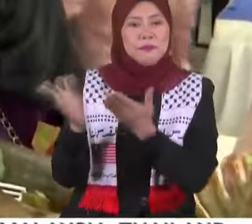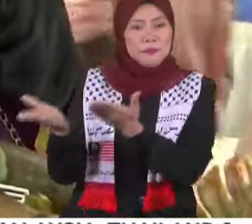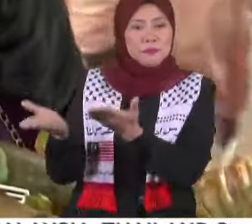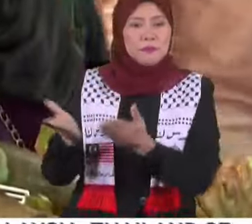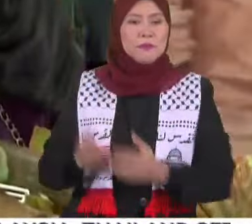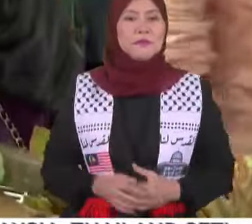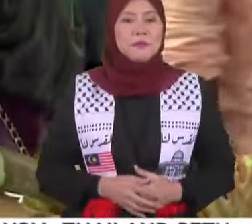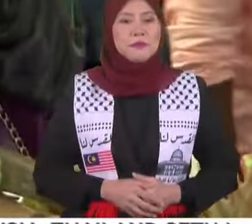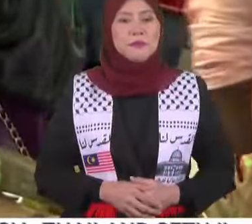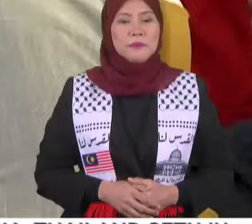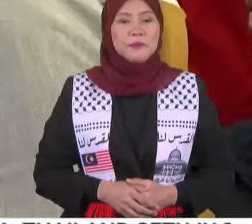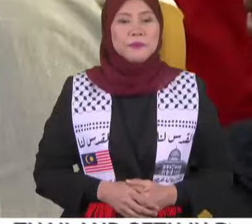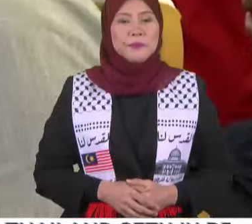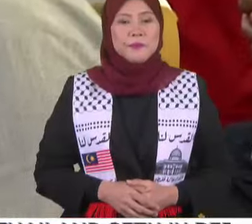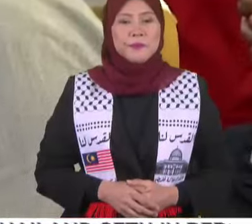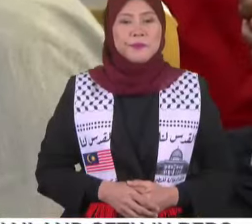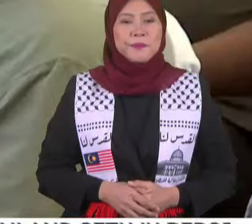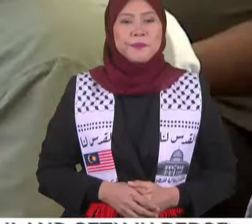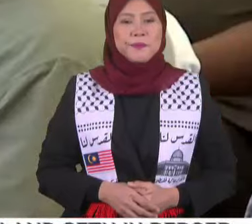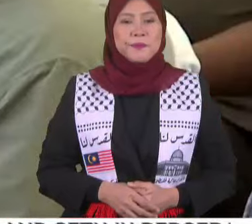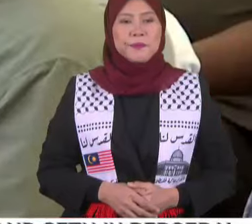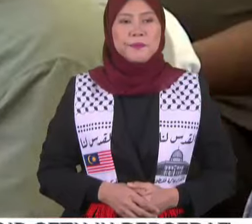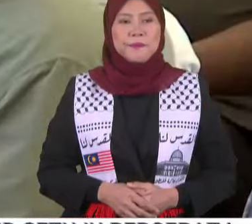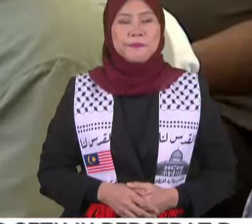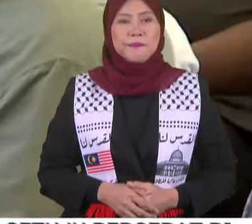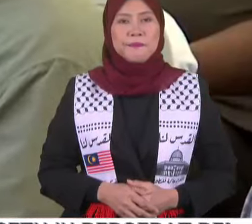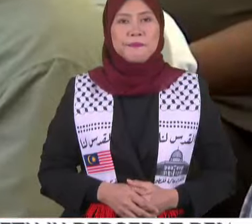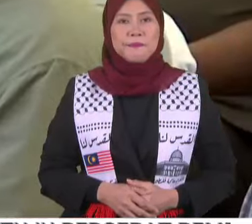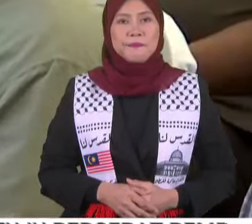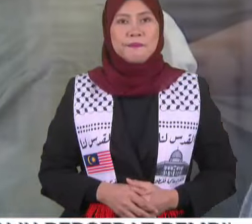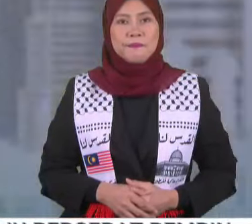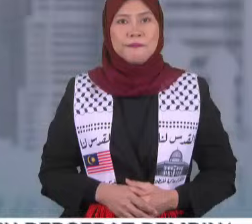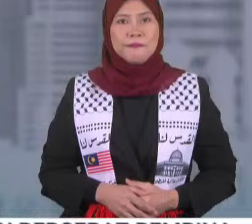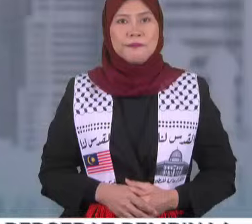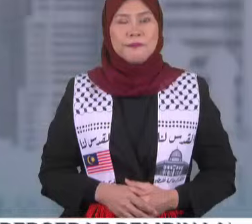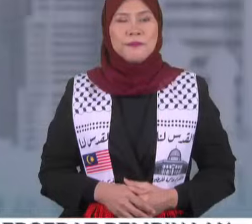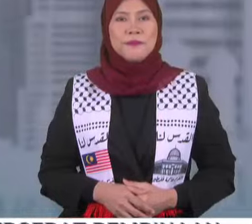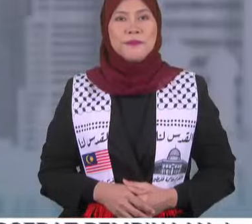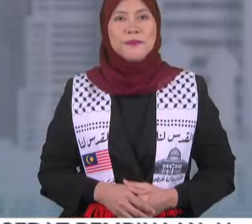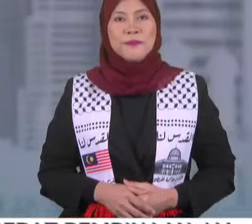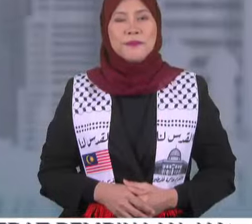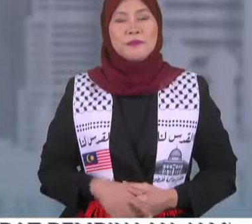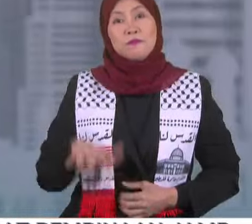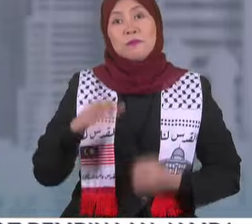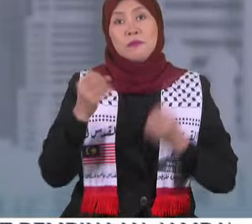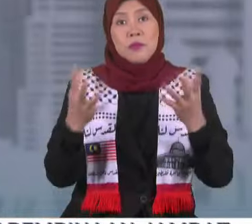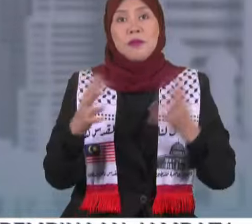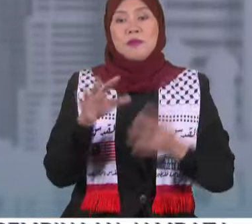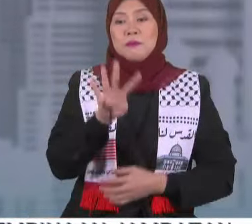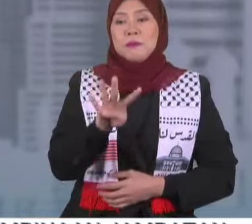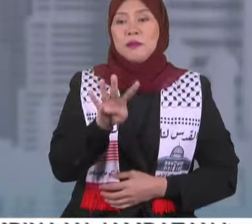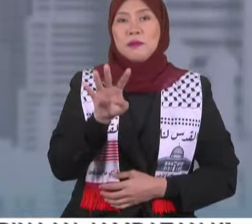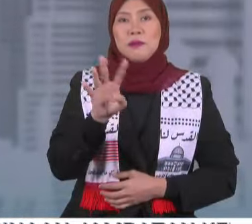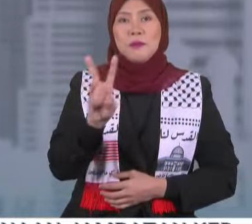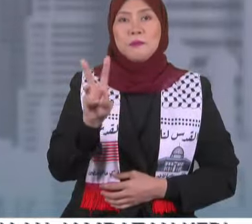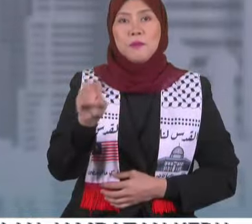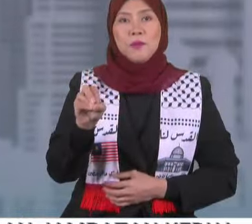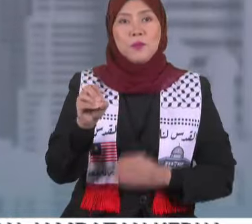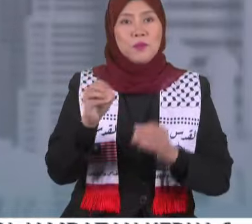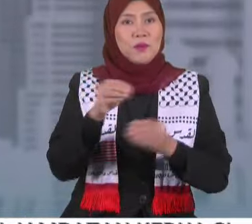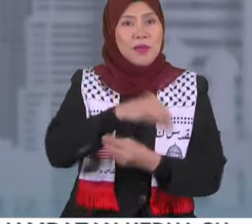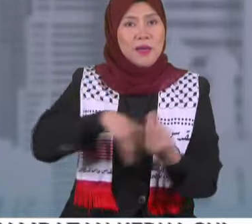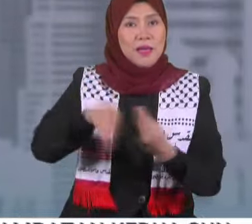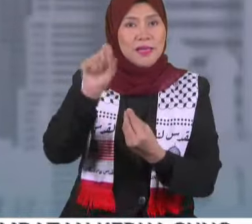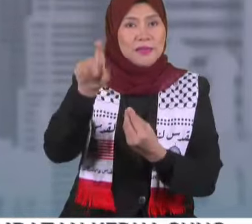RM100 Seramai 460 jemaah haji di